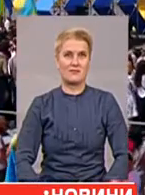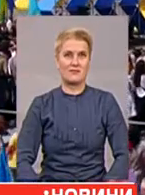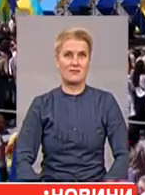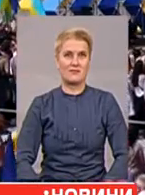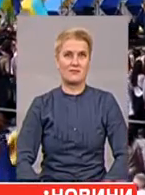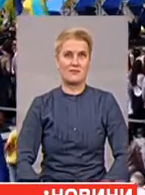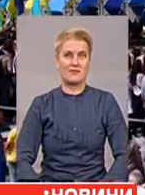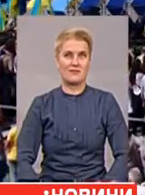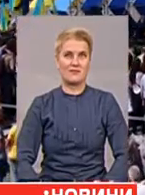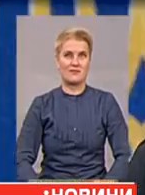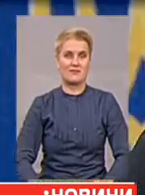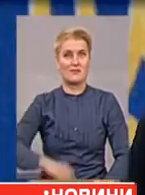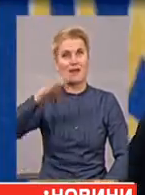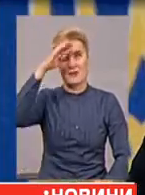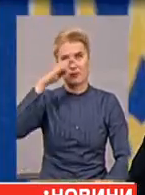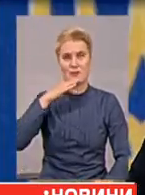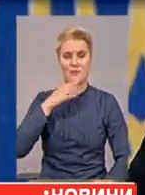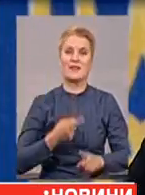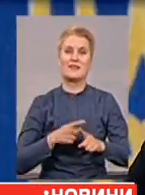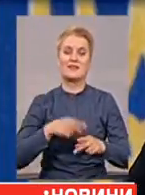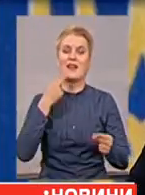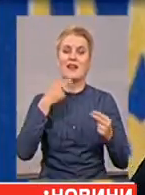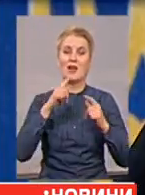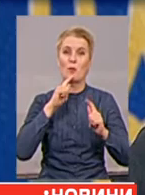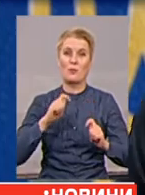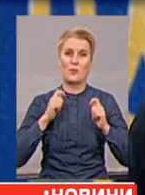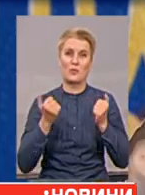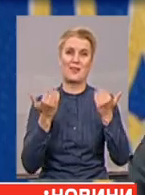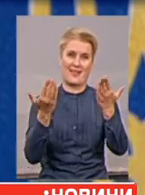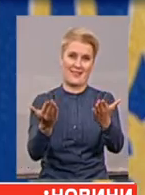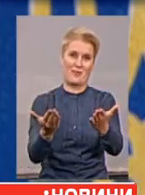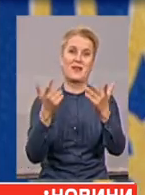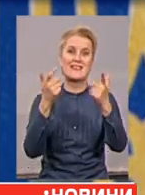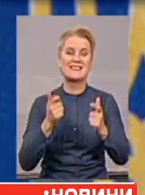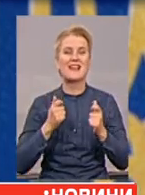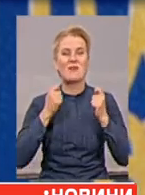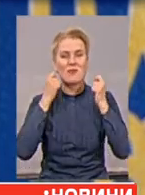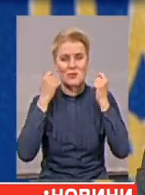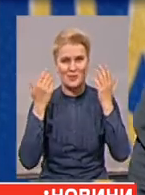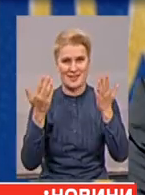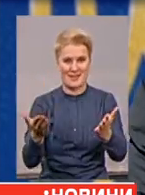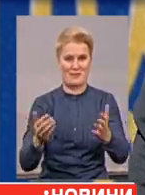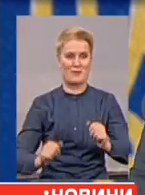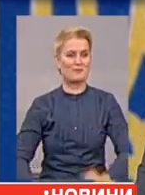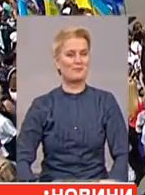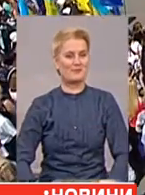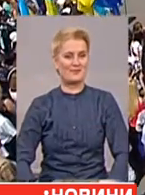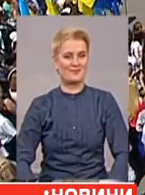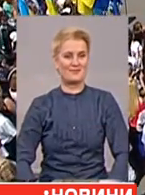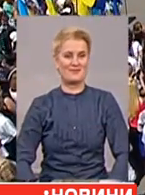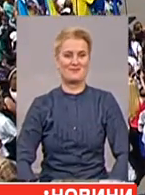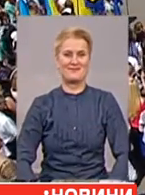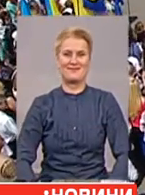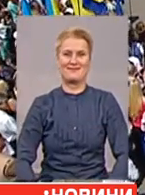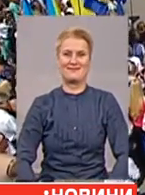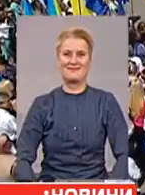Порошенка. Батько, це є найкращий подарунок і для тебе. З днем народження тебе. Отсько, то є дарчик при